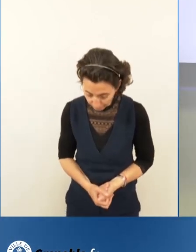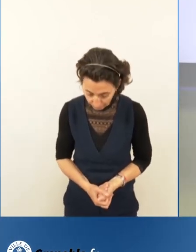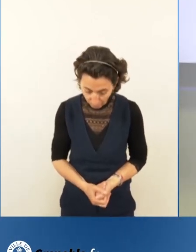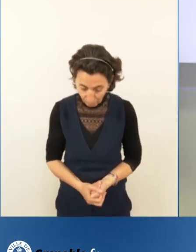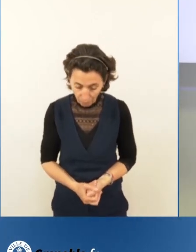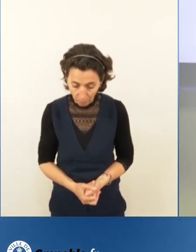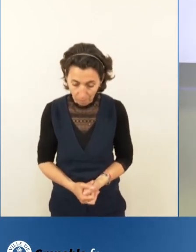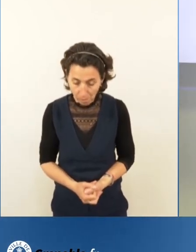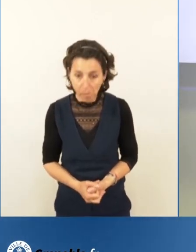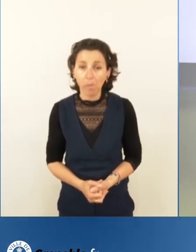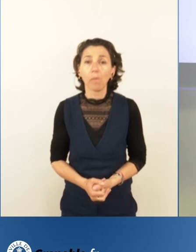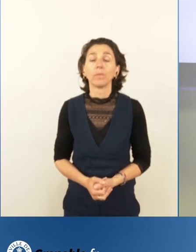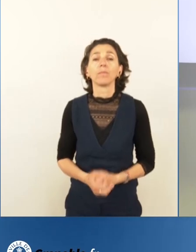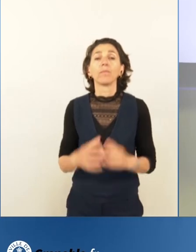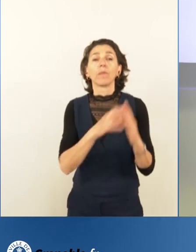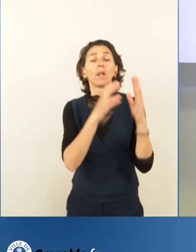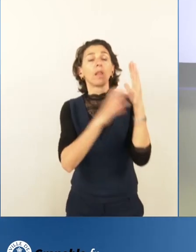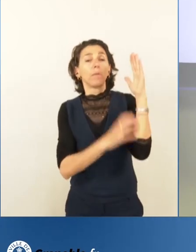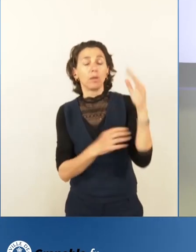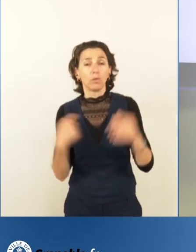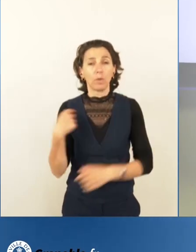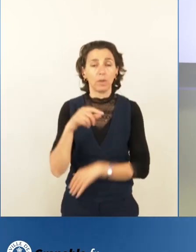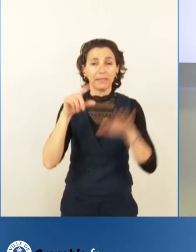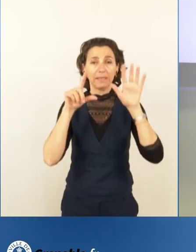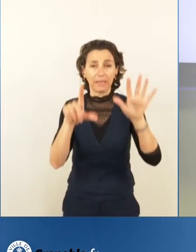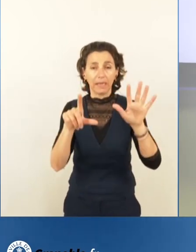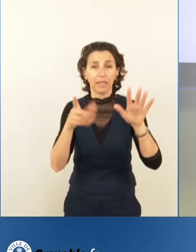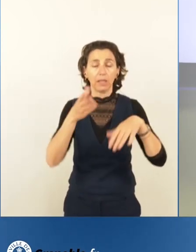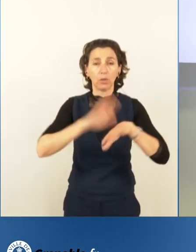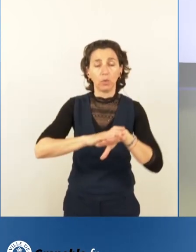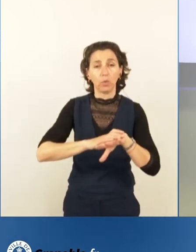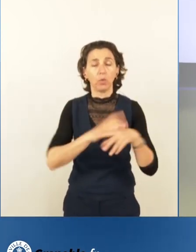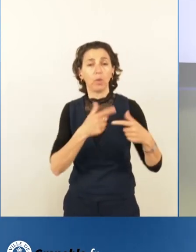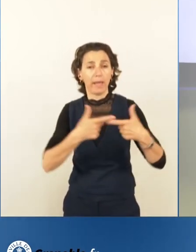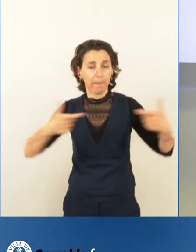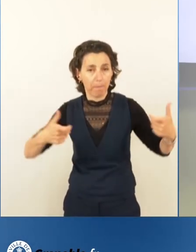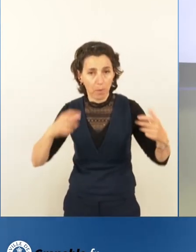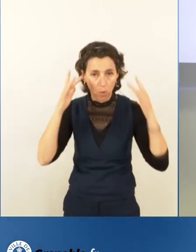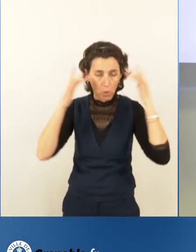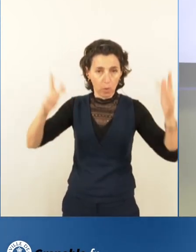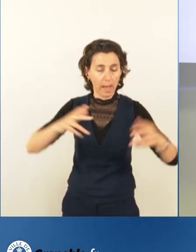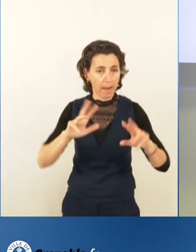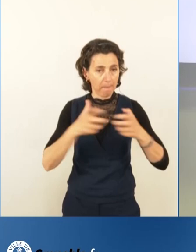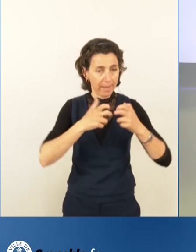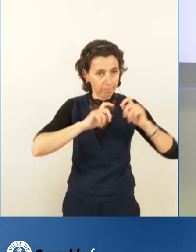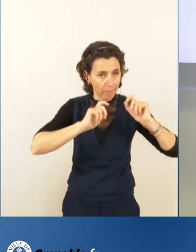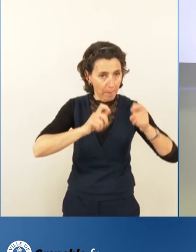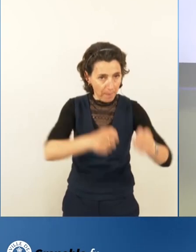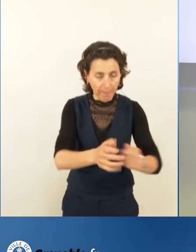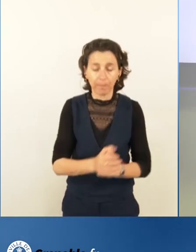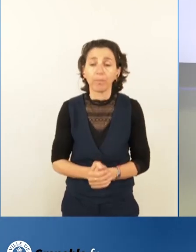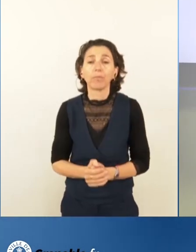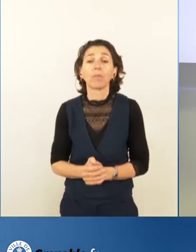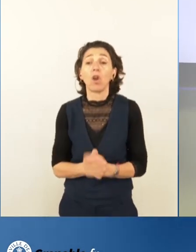la délibération numéro 7 elle porte sur un tarification des équipements culturels des lieux qui ont vocation